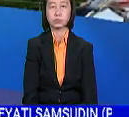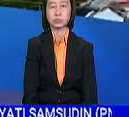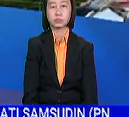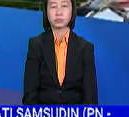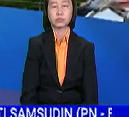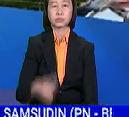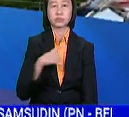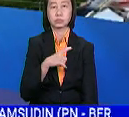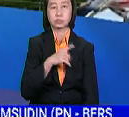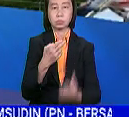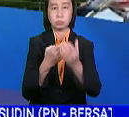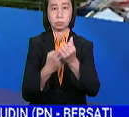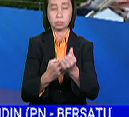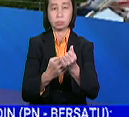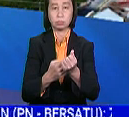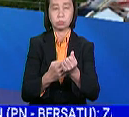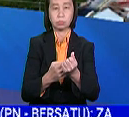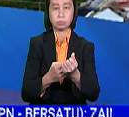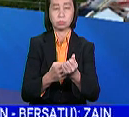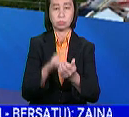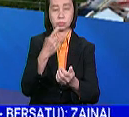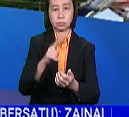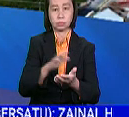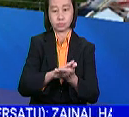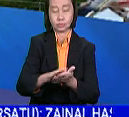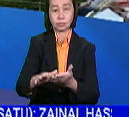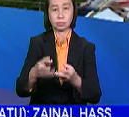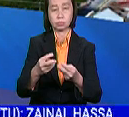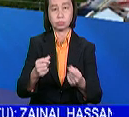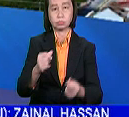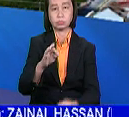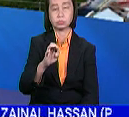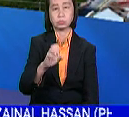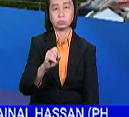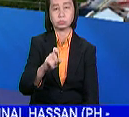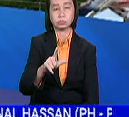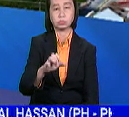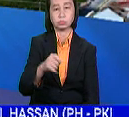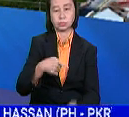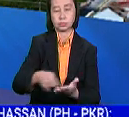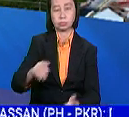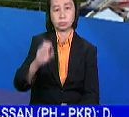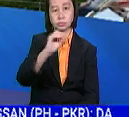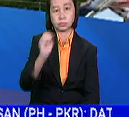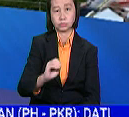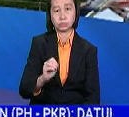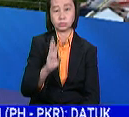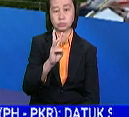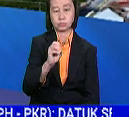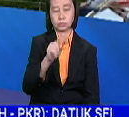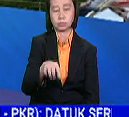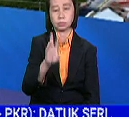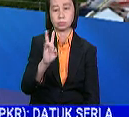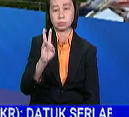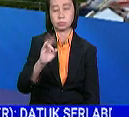Hai lembaga penyatuan dan pemulihan tanah Serawak safra menuliskan pembayaran dividen berjumlah enam puluh populer